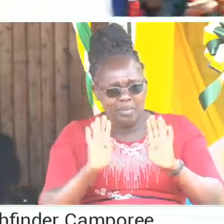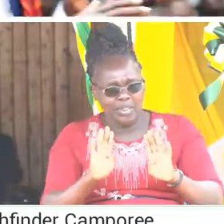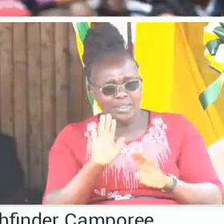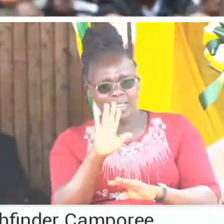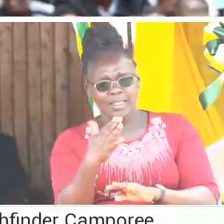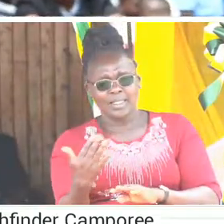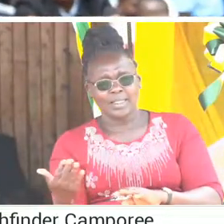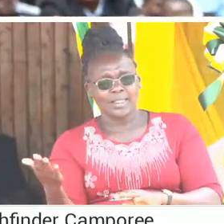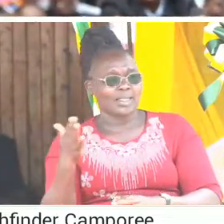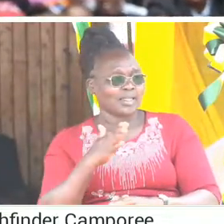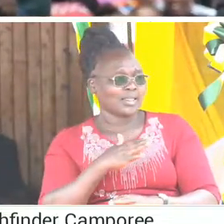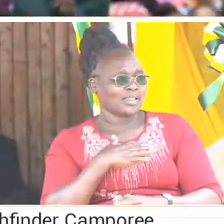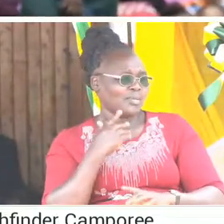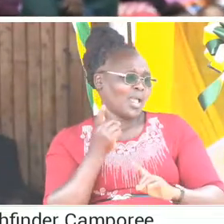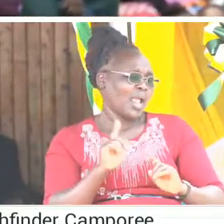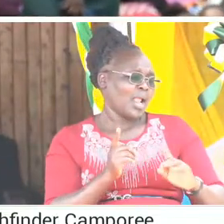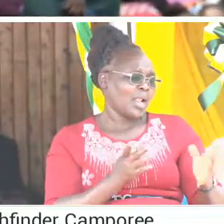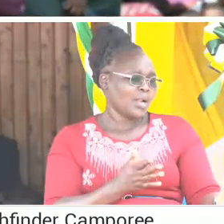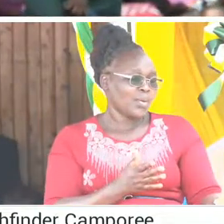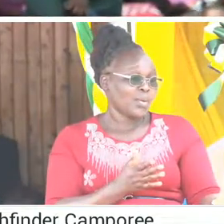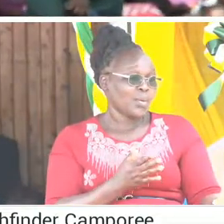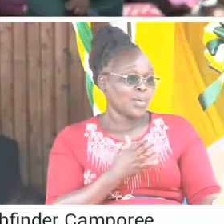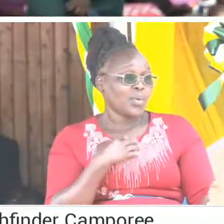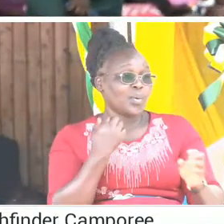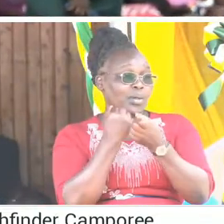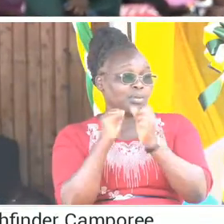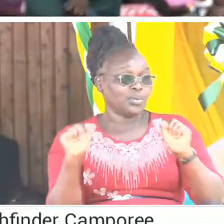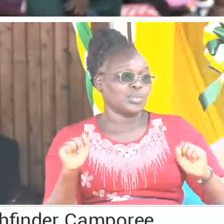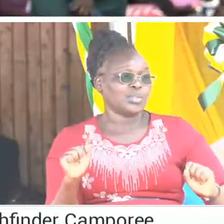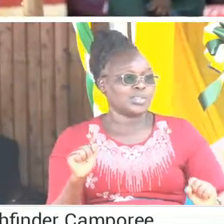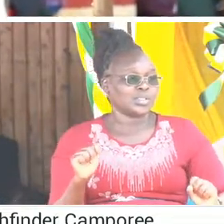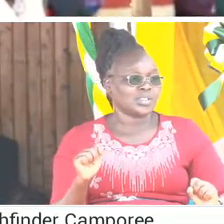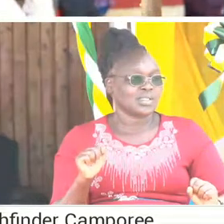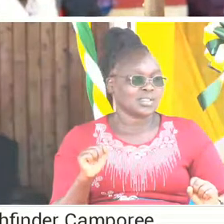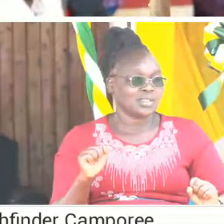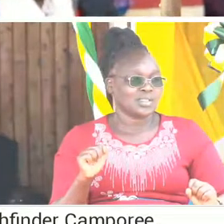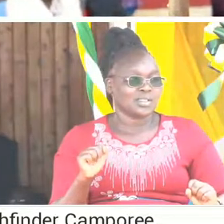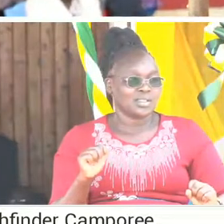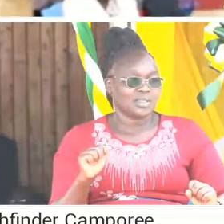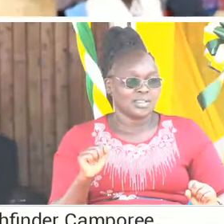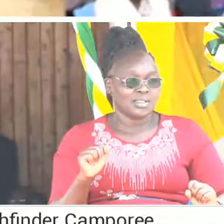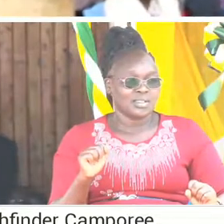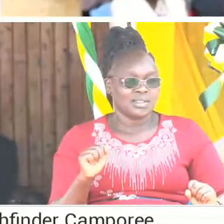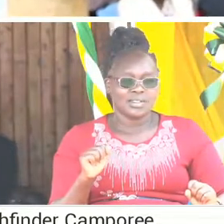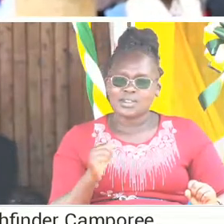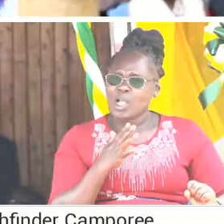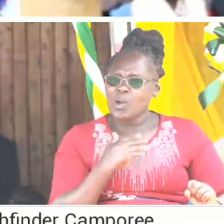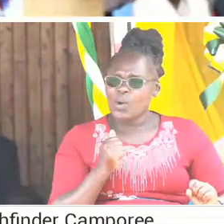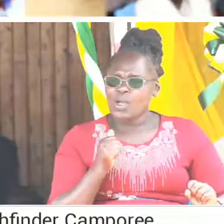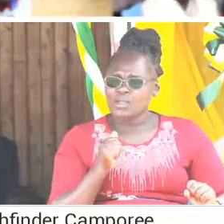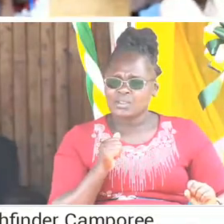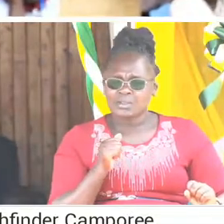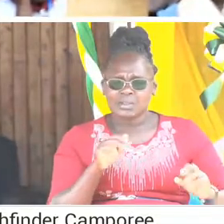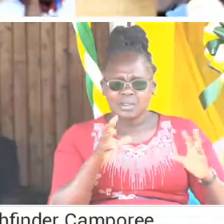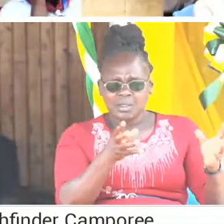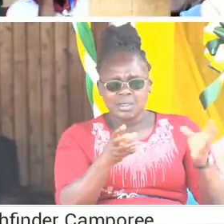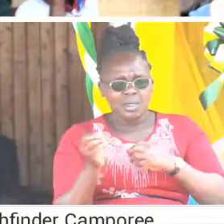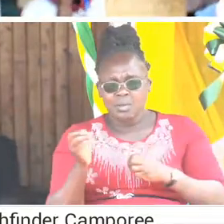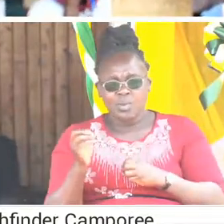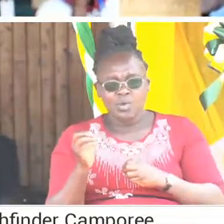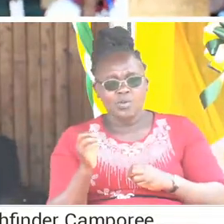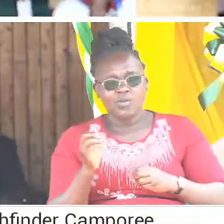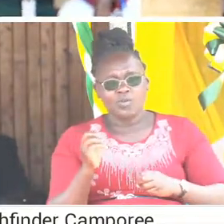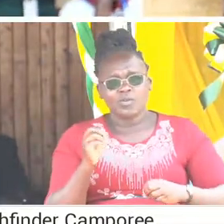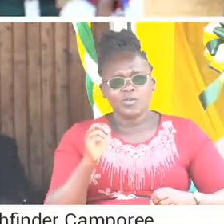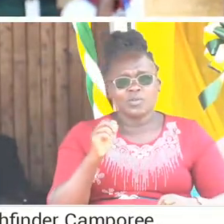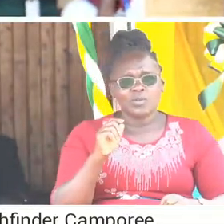deed akasema hata iko mbali. Anataka kung'oa TV ya Maria na Zora. Imekatalia kwa ukuta. Akajaribu kung'oa vitu kwa nyumba